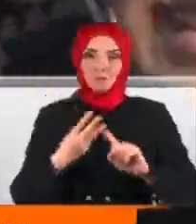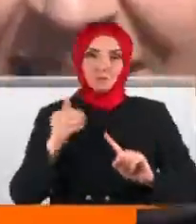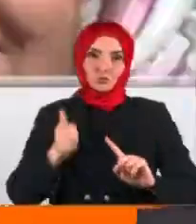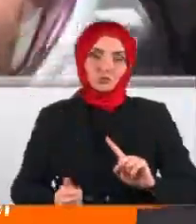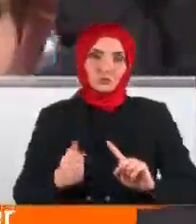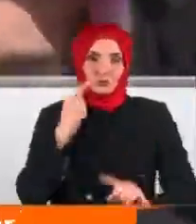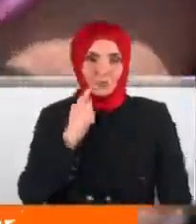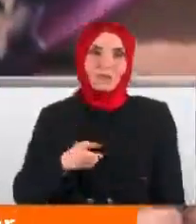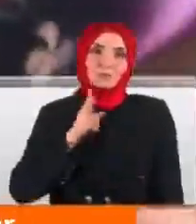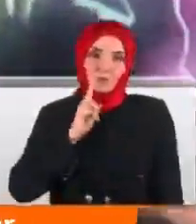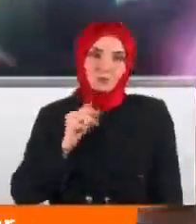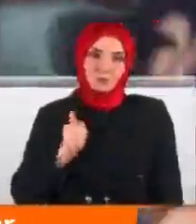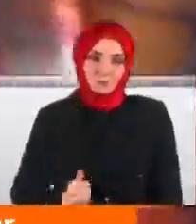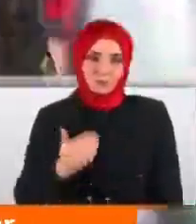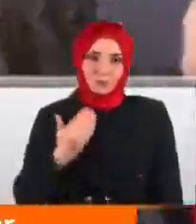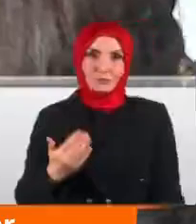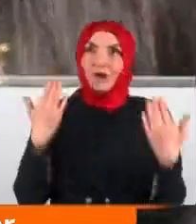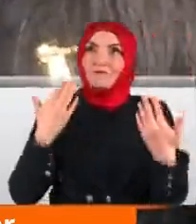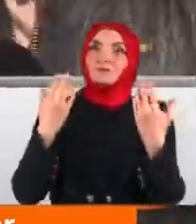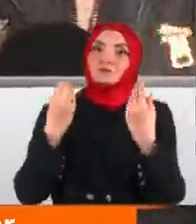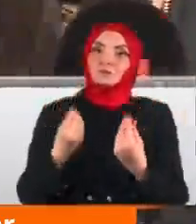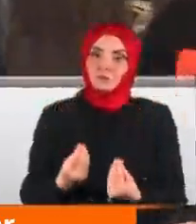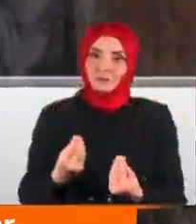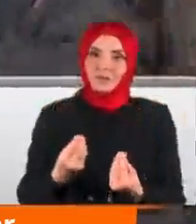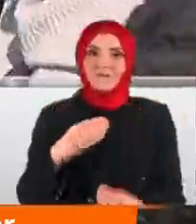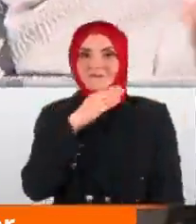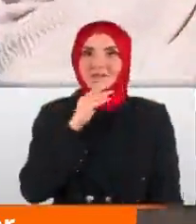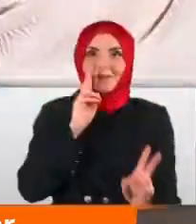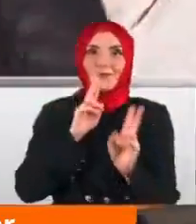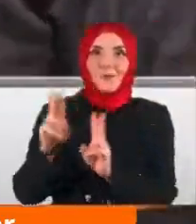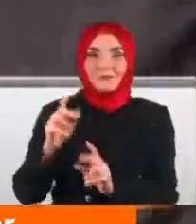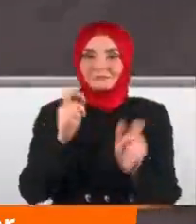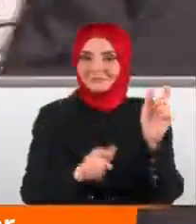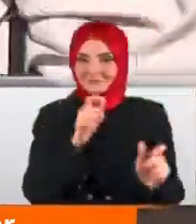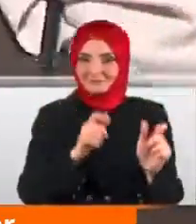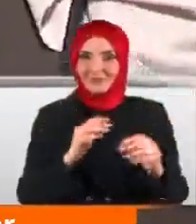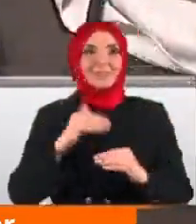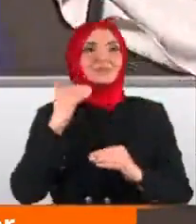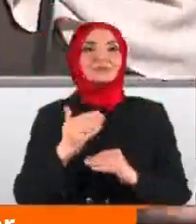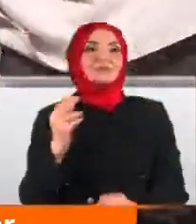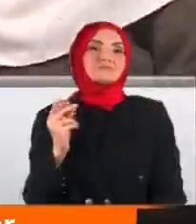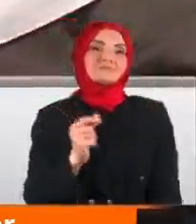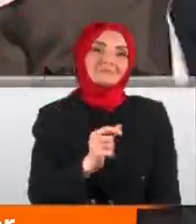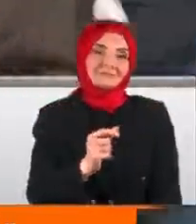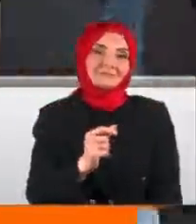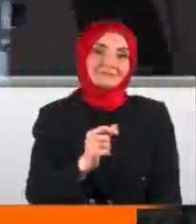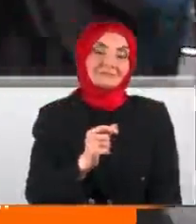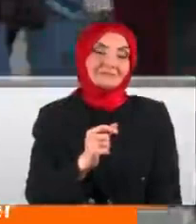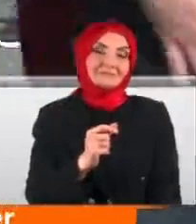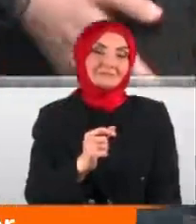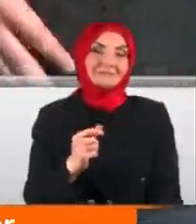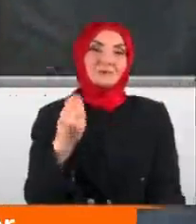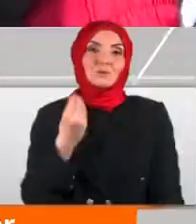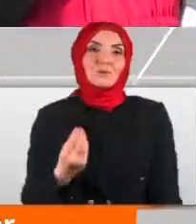ve gerçekten çok güzel bir hava var. İşte bu güzel havaya fırsat bilenler kendini dışarıya attı ve bu güneşli havanın